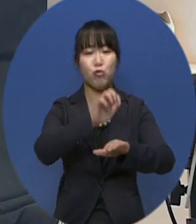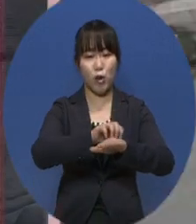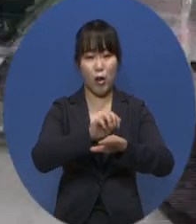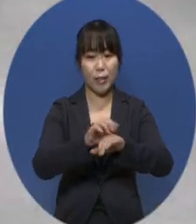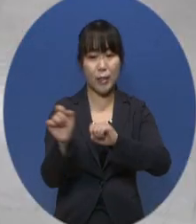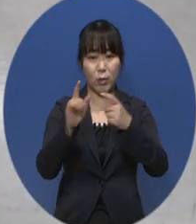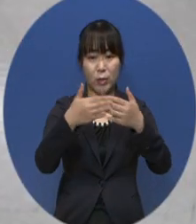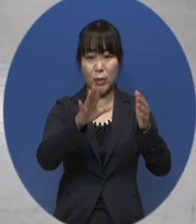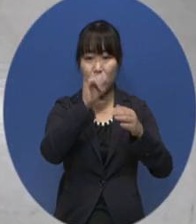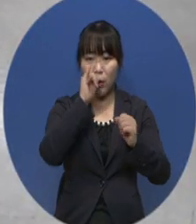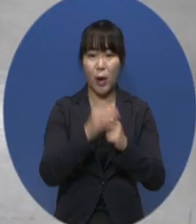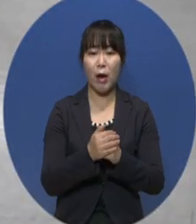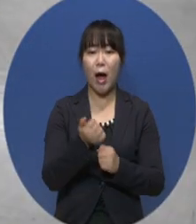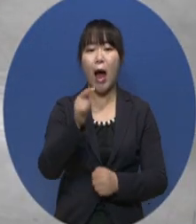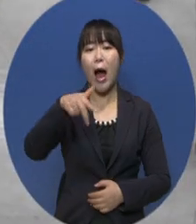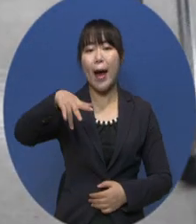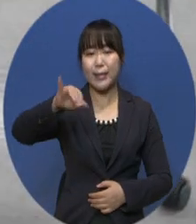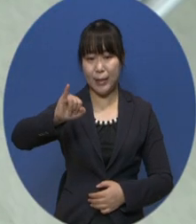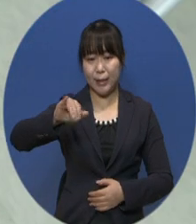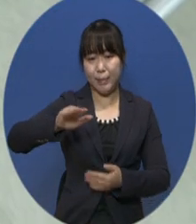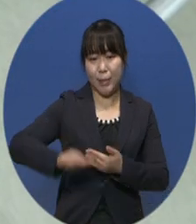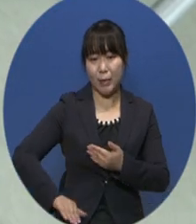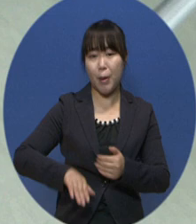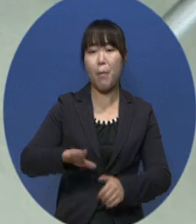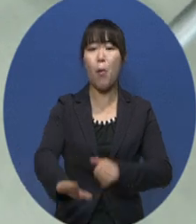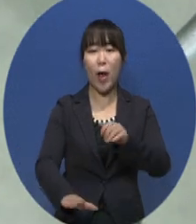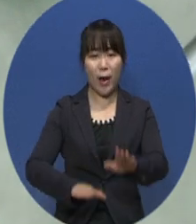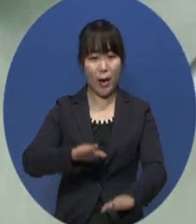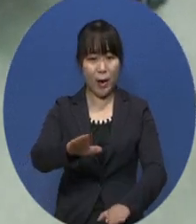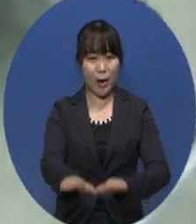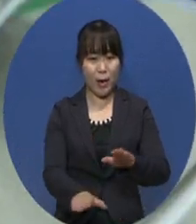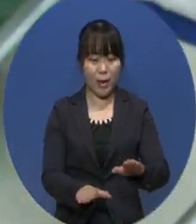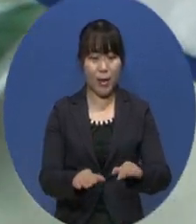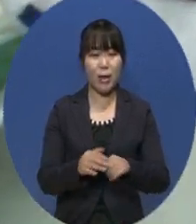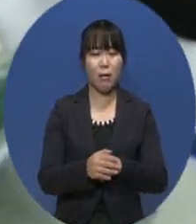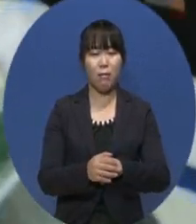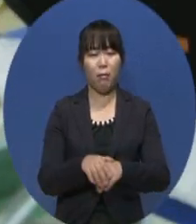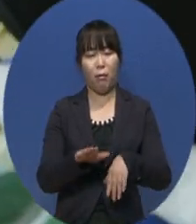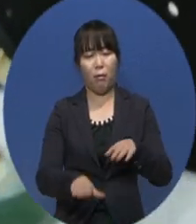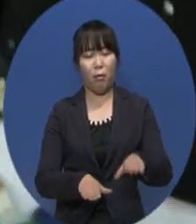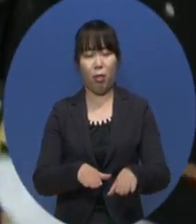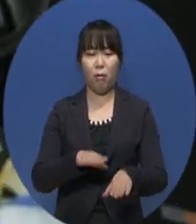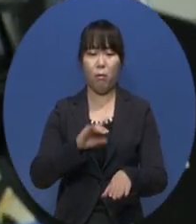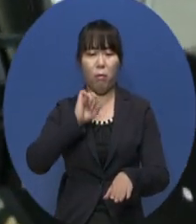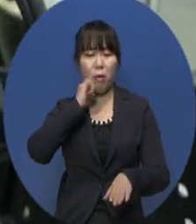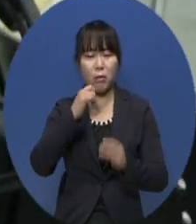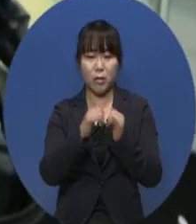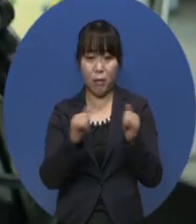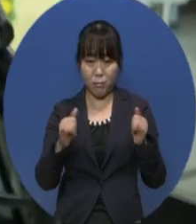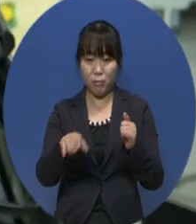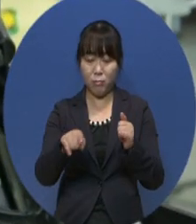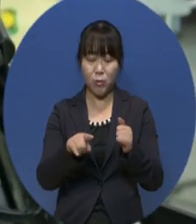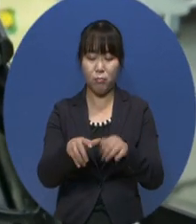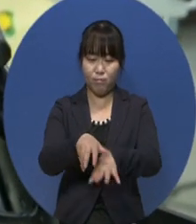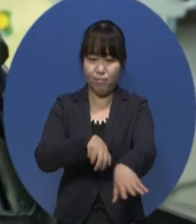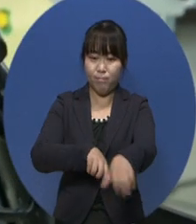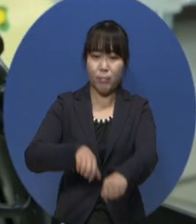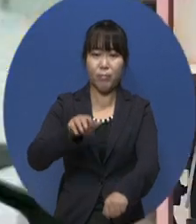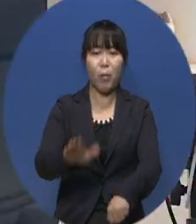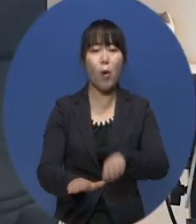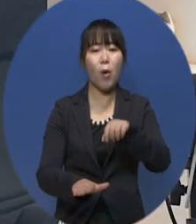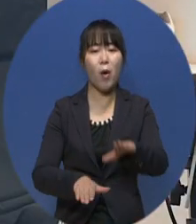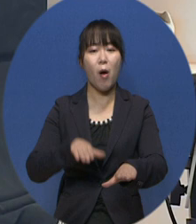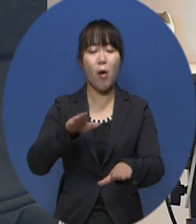그다음에 이제 하지 로봇인데 이제 보행 로봇이죠. 그래서 거기는 잘 못 걸으시는 분들을 그 로봇을 신고 이제 보행 연습을 하게